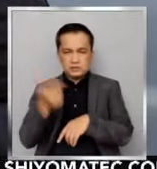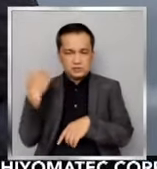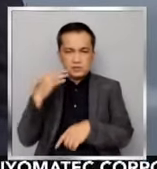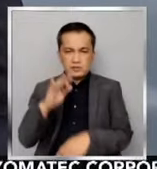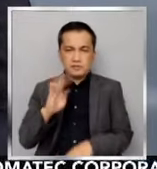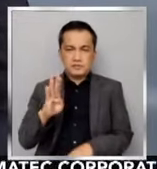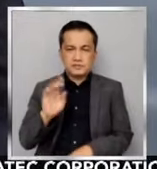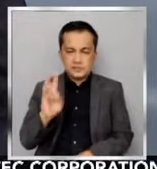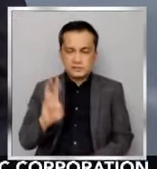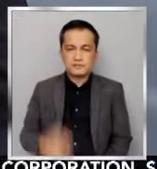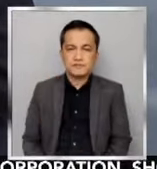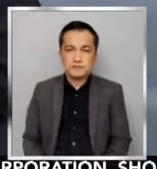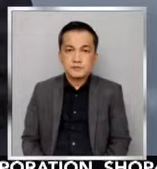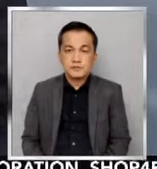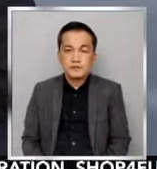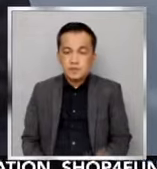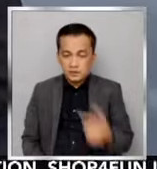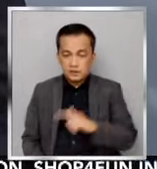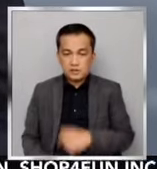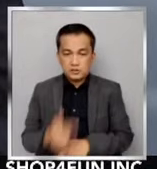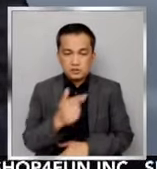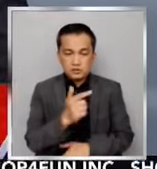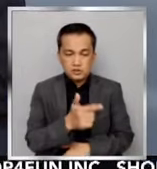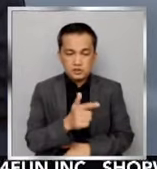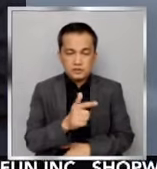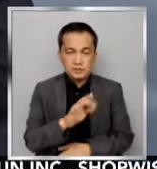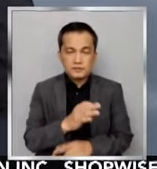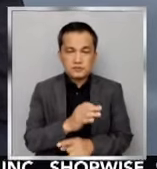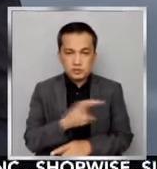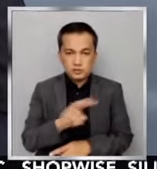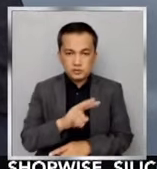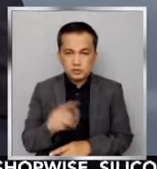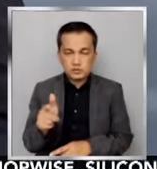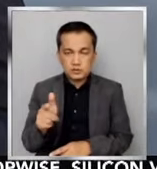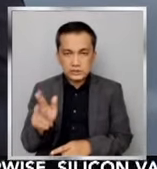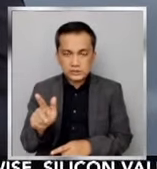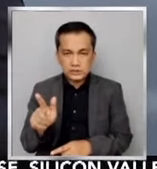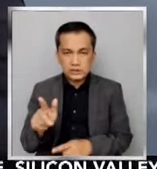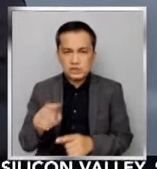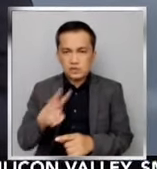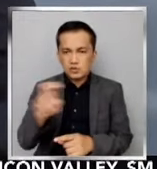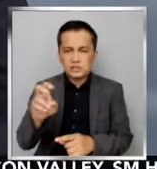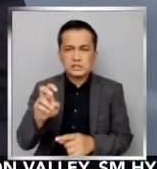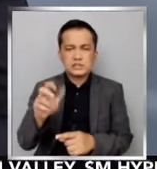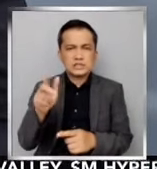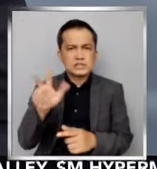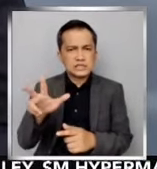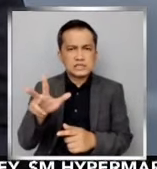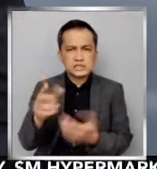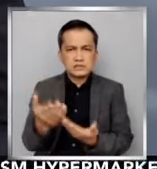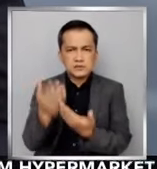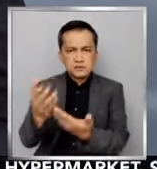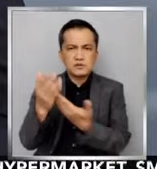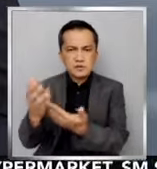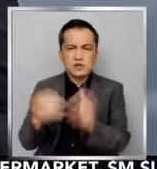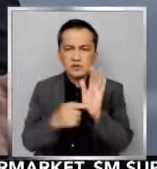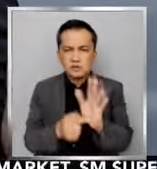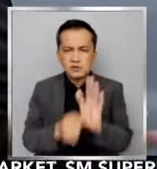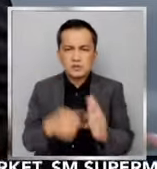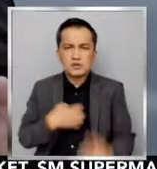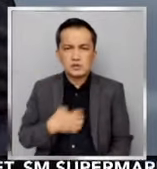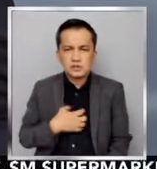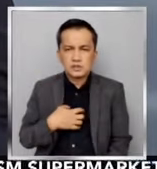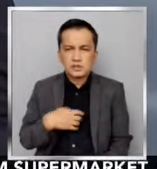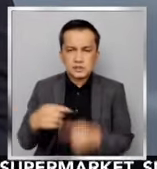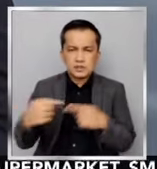2022 hanggang ngayong February 2023, aabot sa 203 diplomatic protests ang naiahay nating bansa laban sa China. Sa bilang